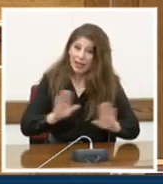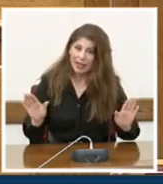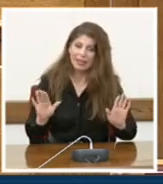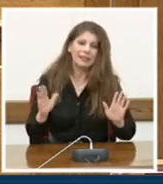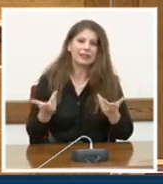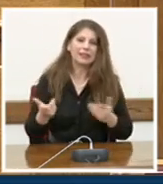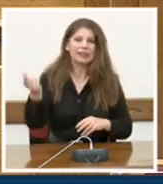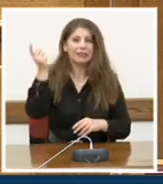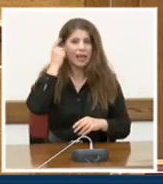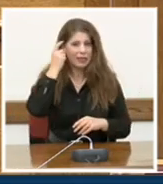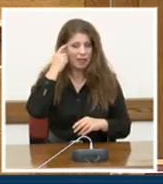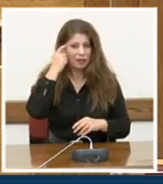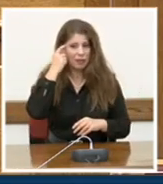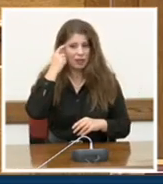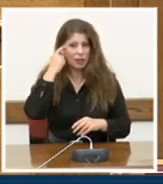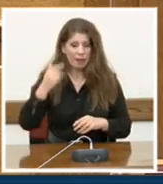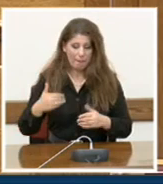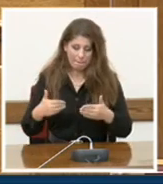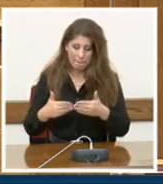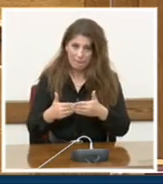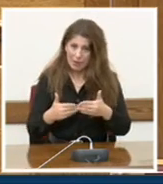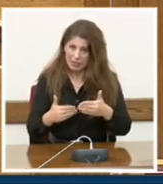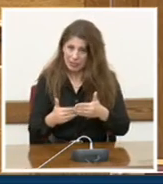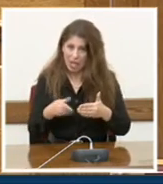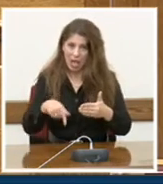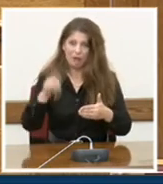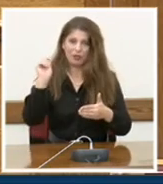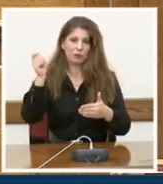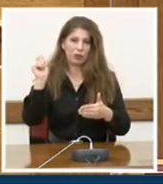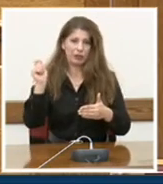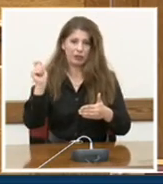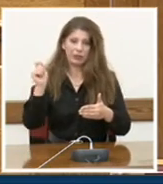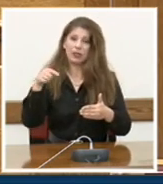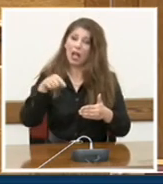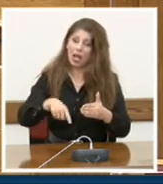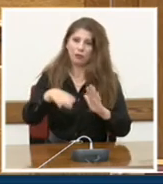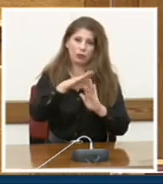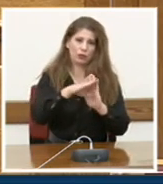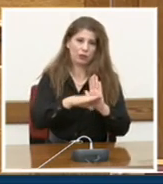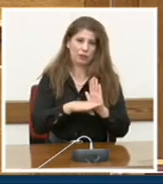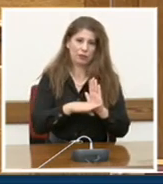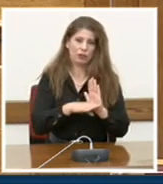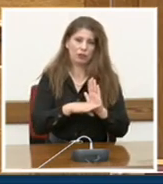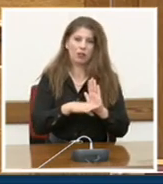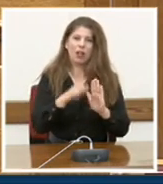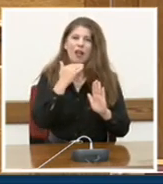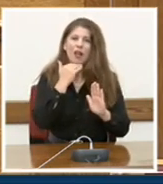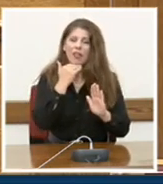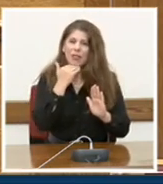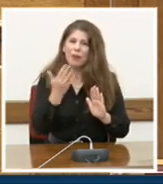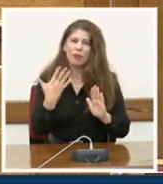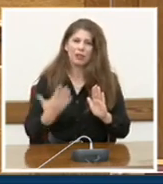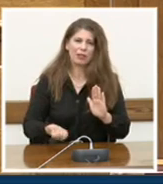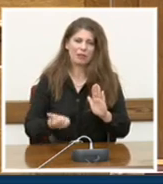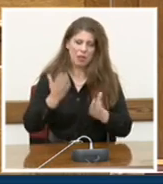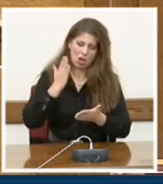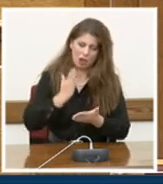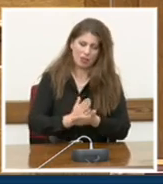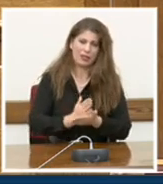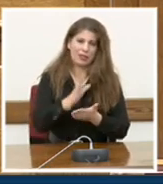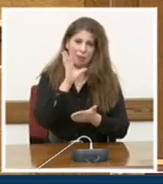κατανοούν ότι μέσα στα όρια αυτής της πολιτικής, αυτού του συστήματος, δεν μπορεί να υπάρξει οριστική και